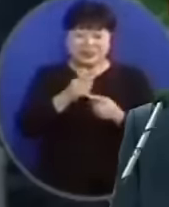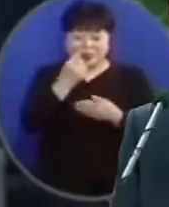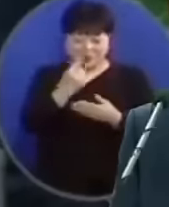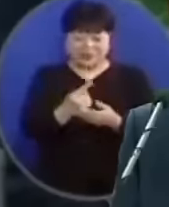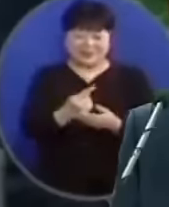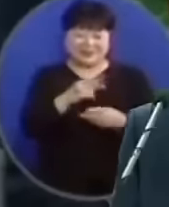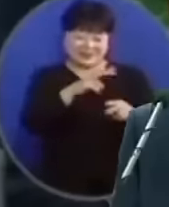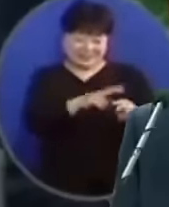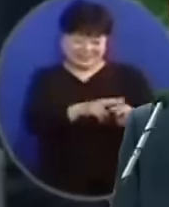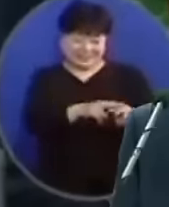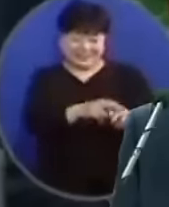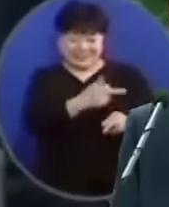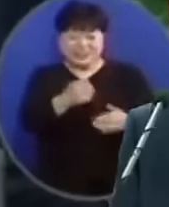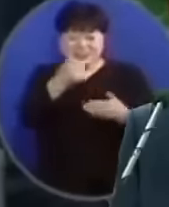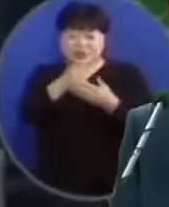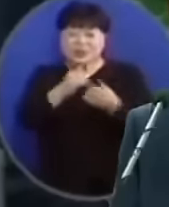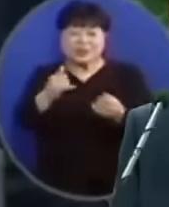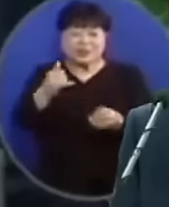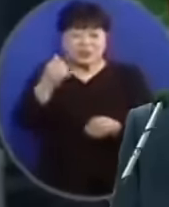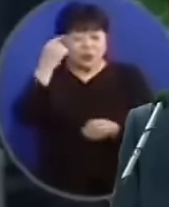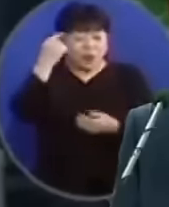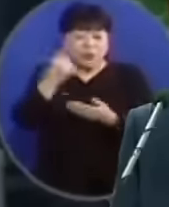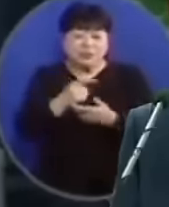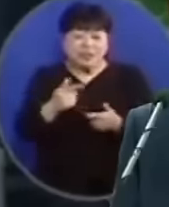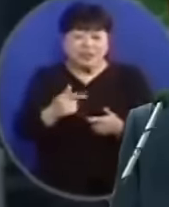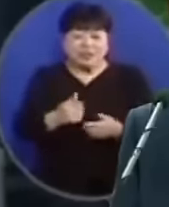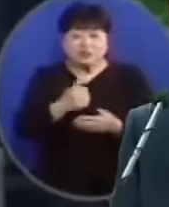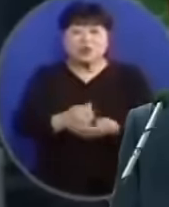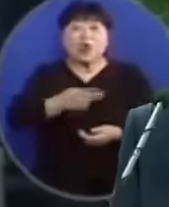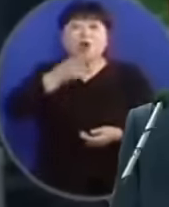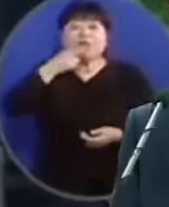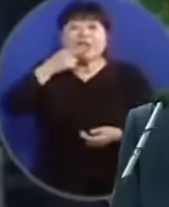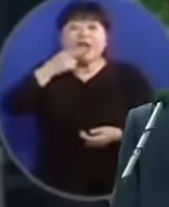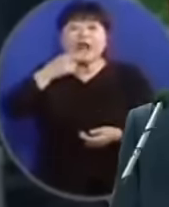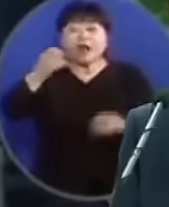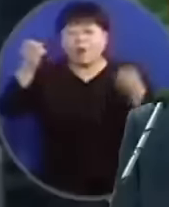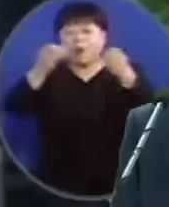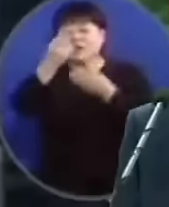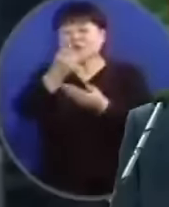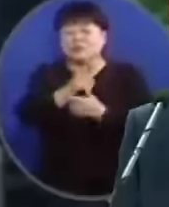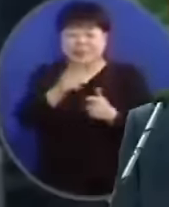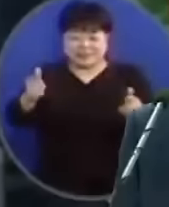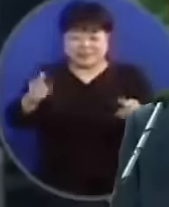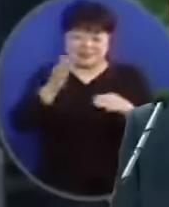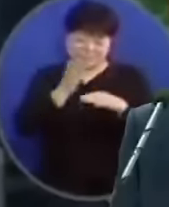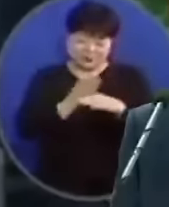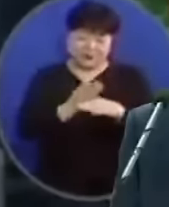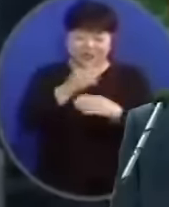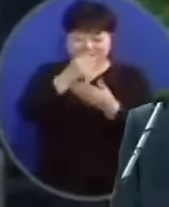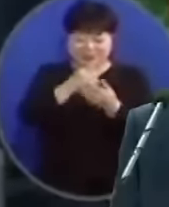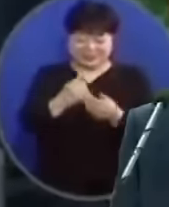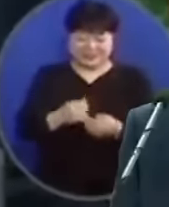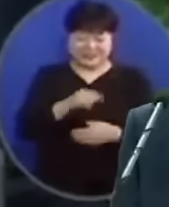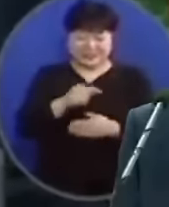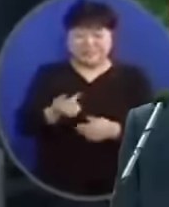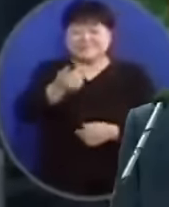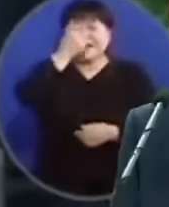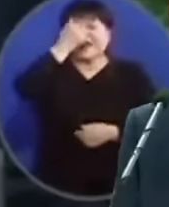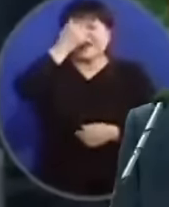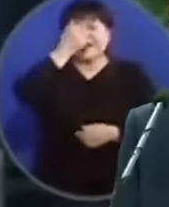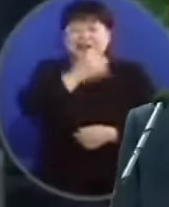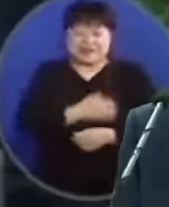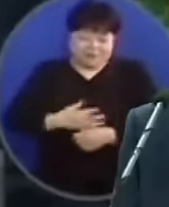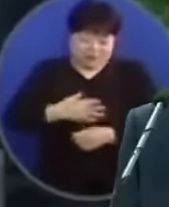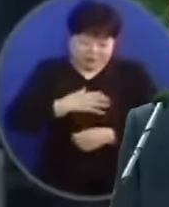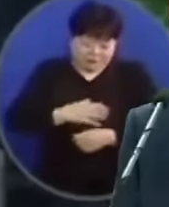교회를 찾아오는 것입니다. 큰 죄인은 왜 안 오느냐? 자기는 죄 안 지었다고 말하기 때문에 안 옵니다. 그러나 중간쯤 지은 사람은 양심이 갇히게 되고